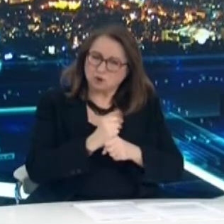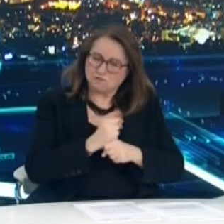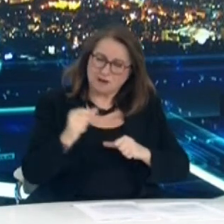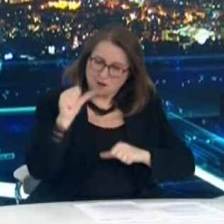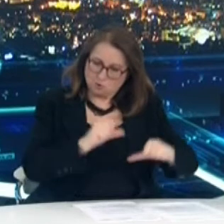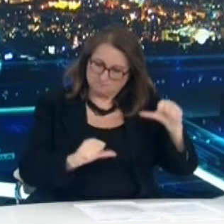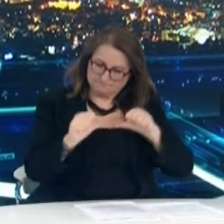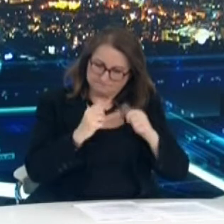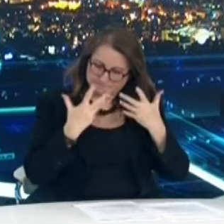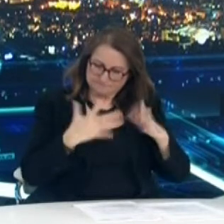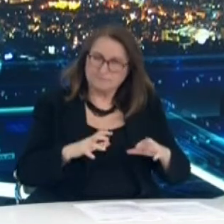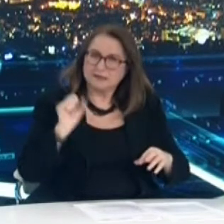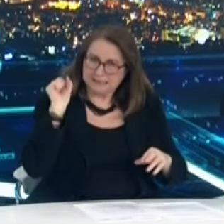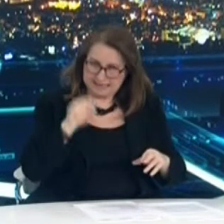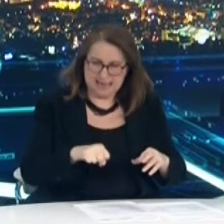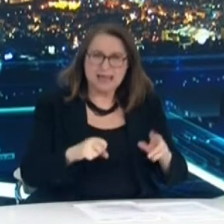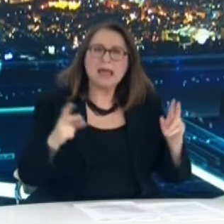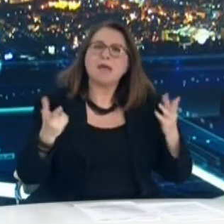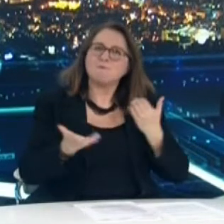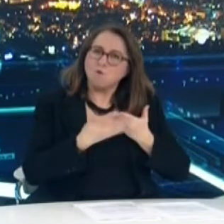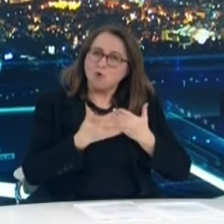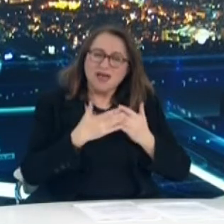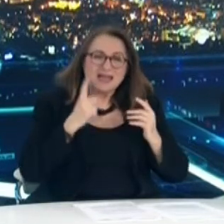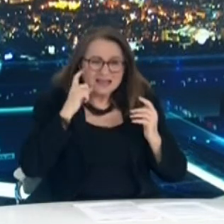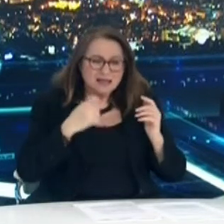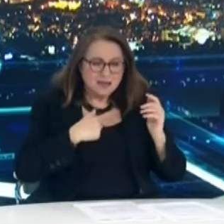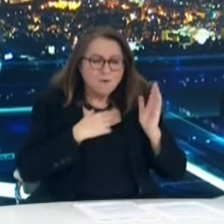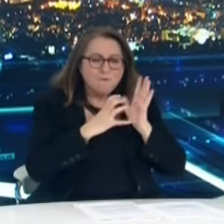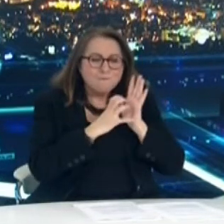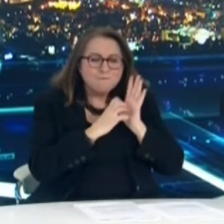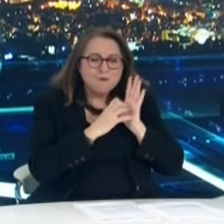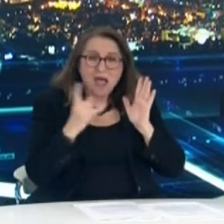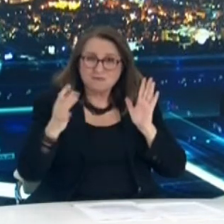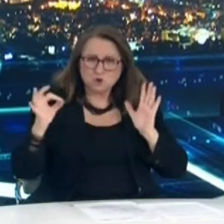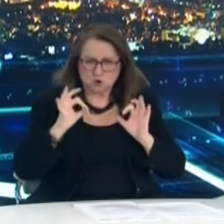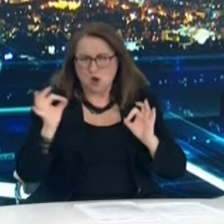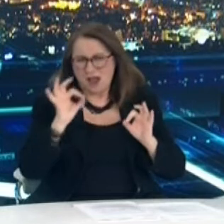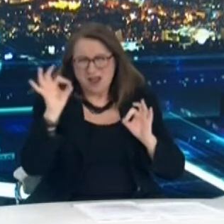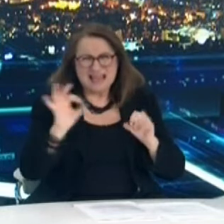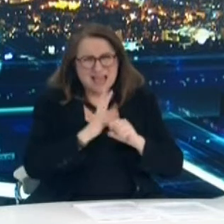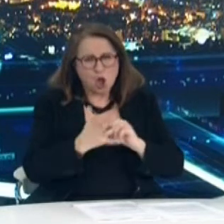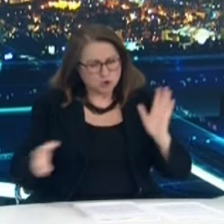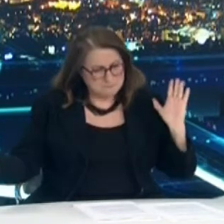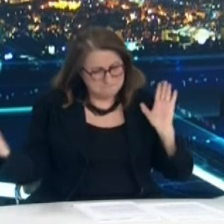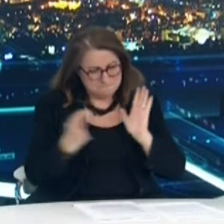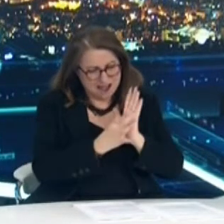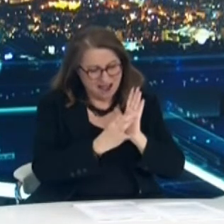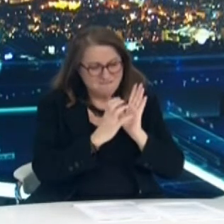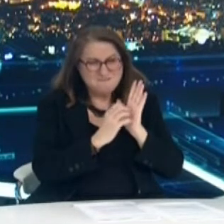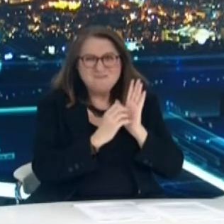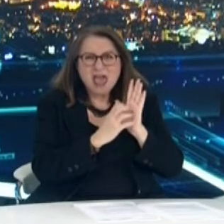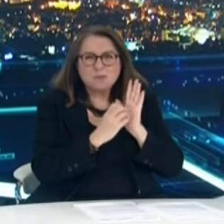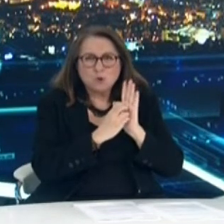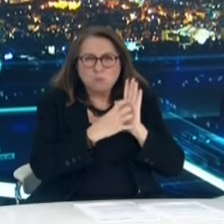μελέτες ότι μειώνει την φλεγμονή που προκαλεί το SARS-CoV-2 και έχει